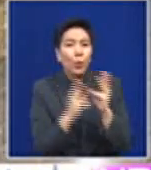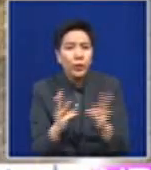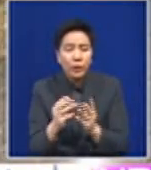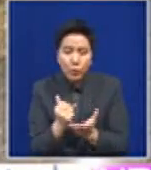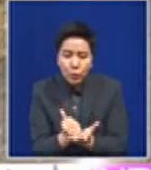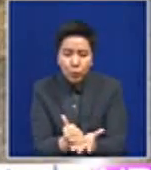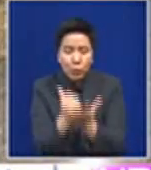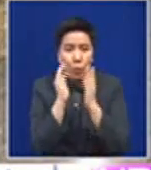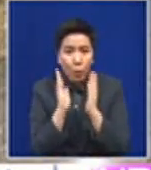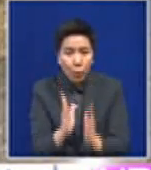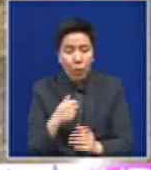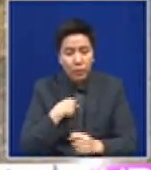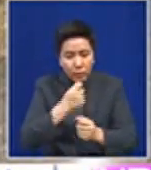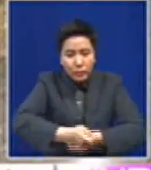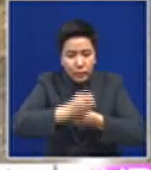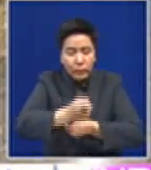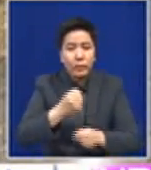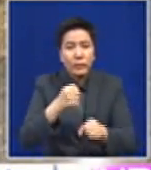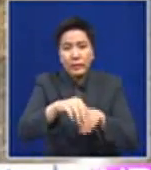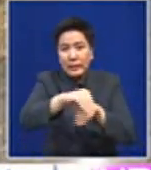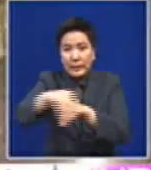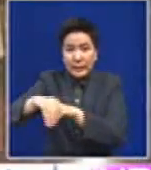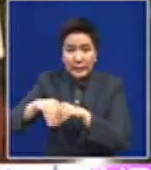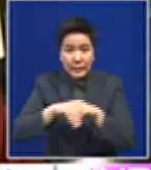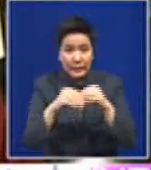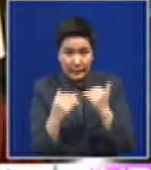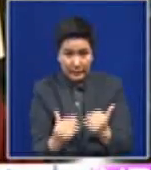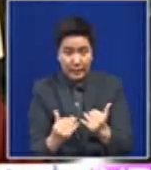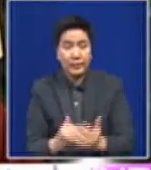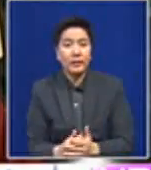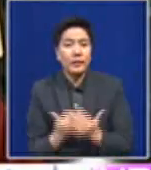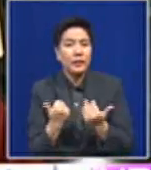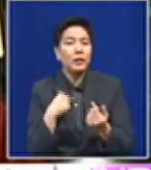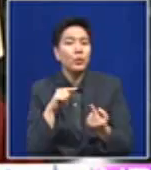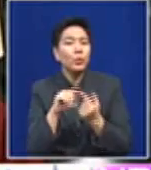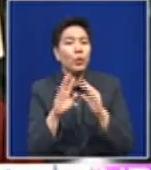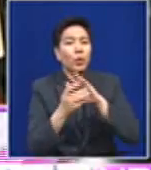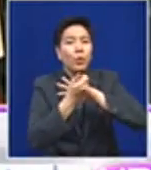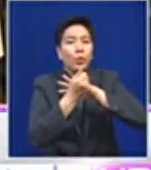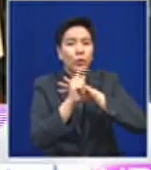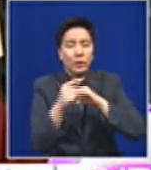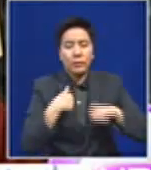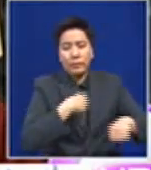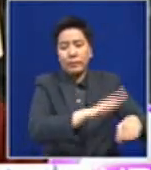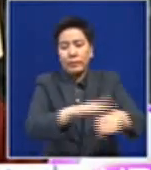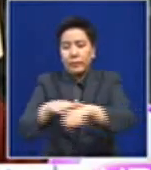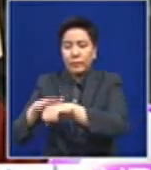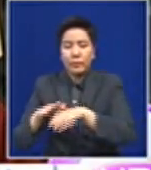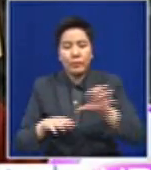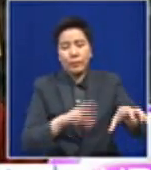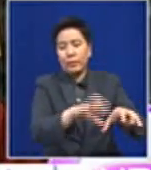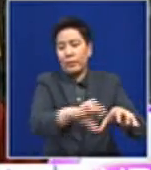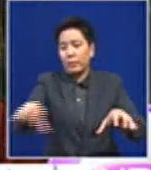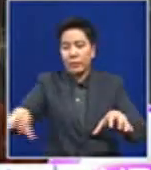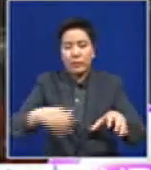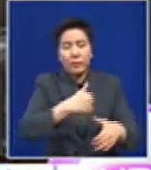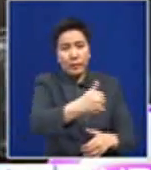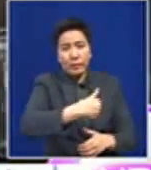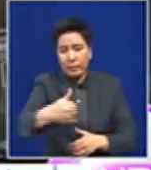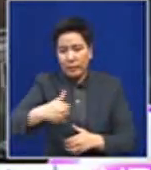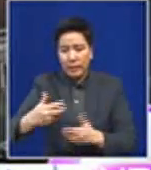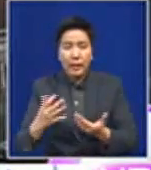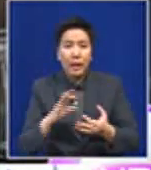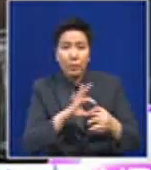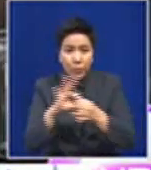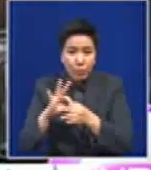ยาชาวสวนผลไม้ที่ได้รับผลกระทบจังหวัดอุตรดิตถ์เรียกประชุมหน่วยงานที่เกี่ยวข้องอาทิสำนักงานทรัพยากรธรรมช